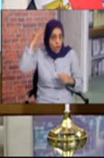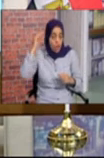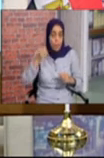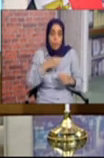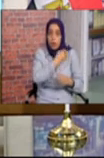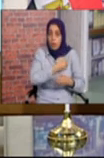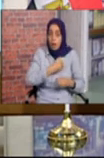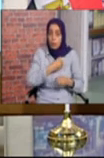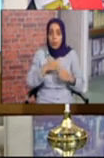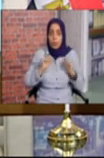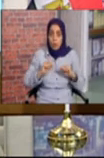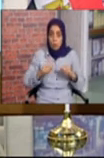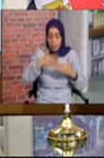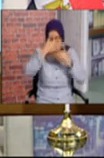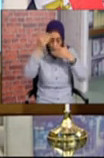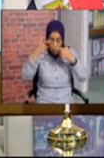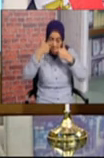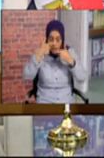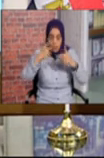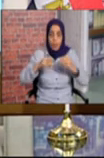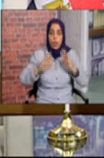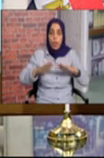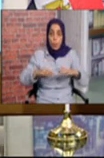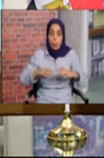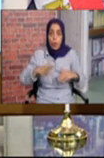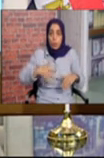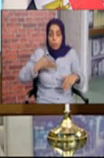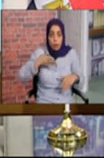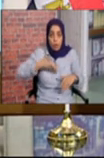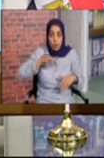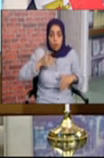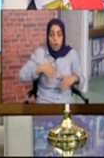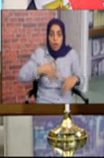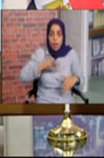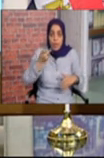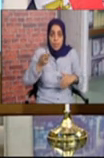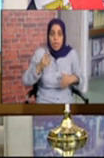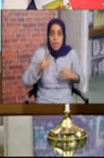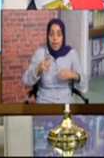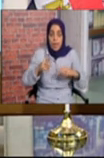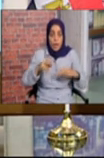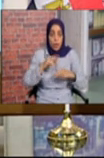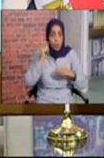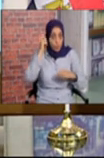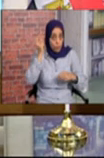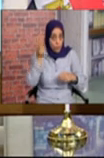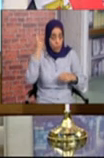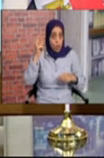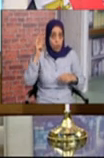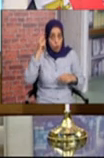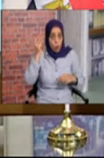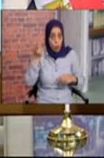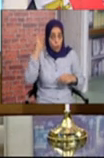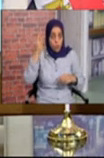الوطن. الأمن ده والإرهاب ده لو ما كنتش هعالجه بطريقة فكرية، وعي